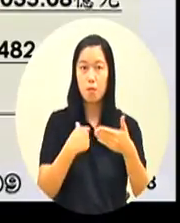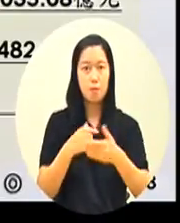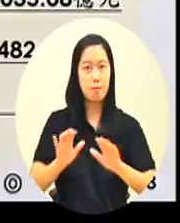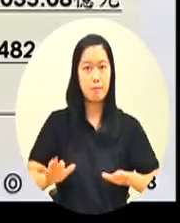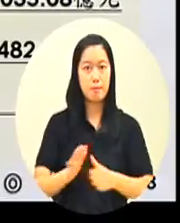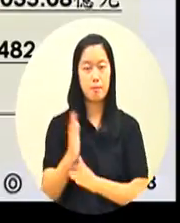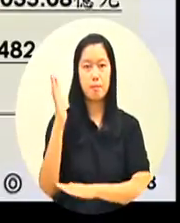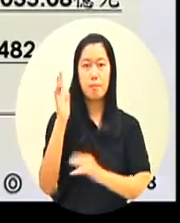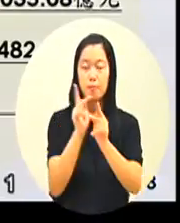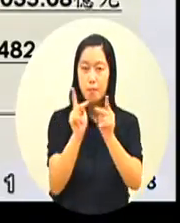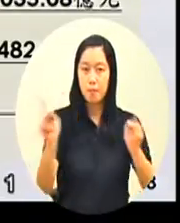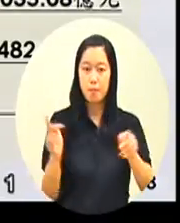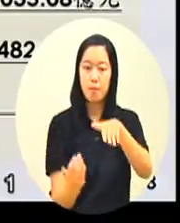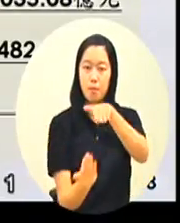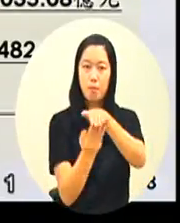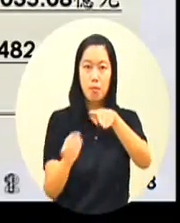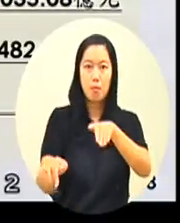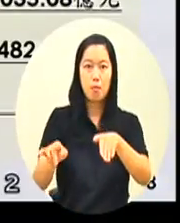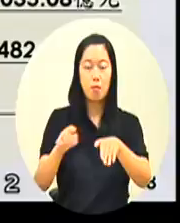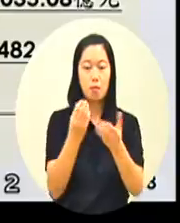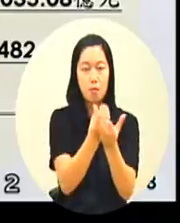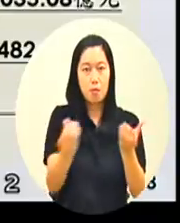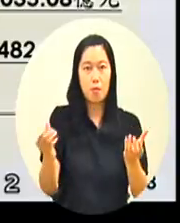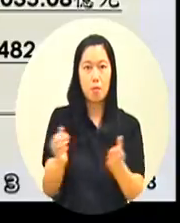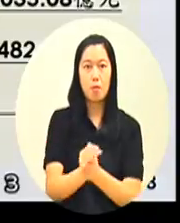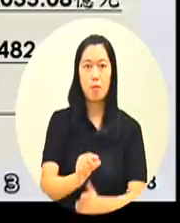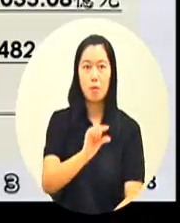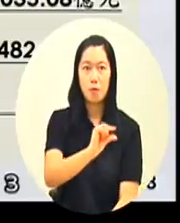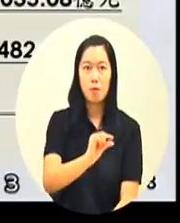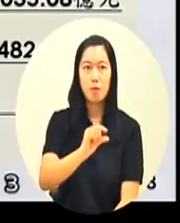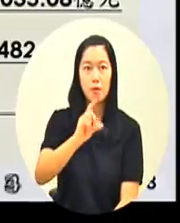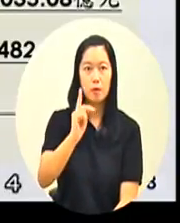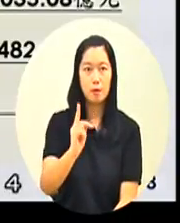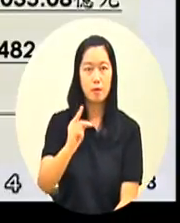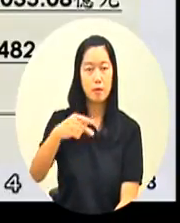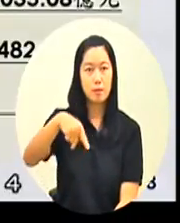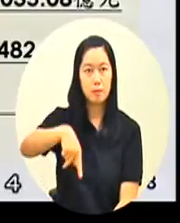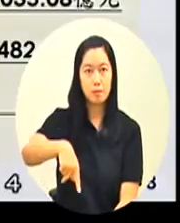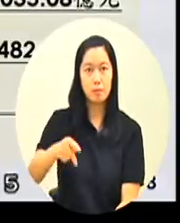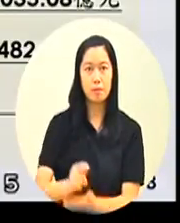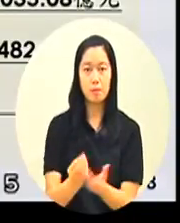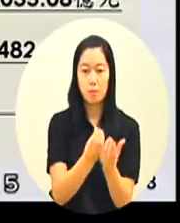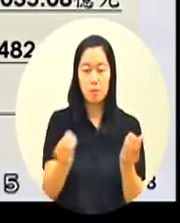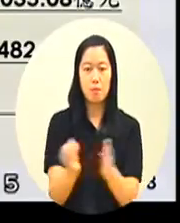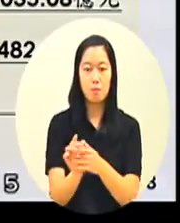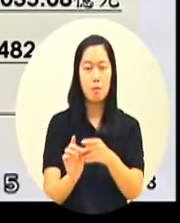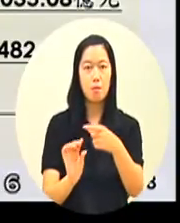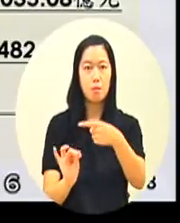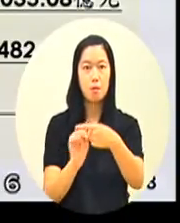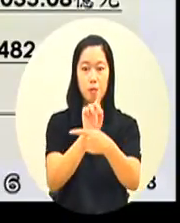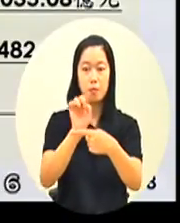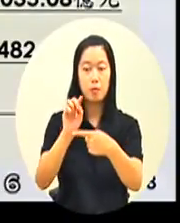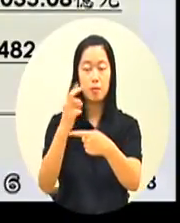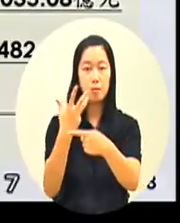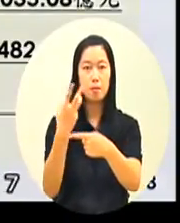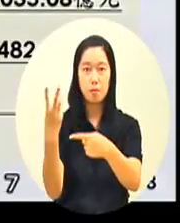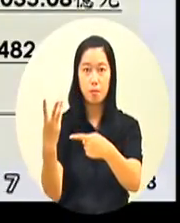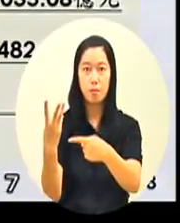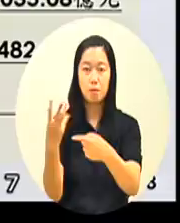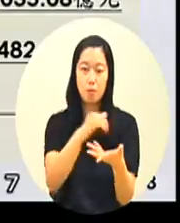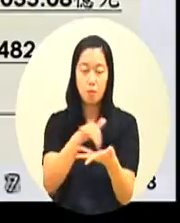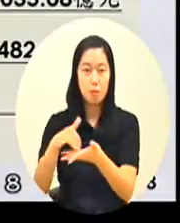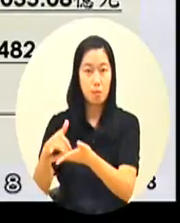举债的上限是整个占我们 GDP 前三年 GDP 的1.83%，这样算的话是